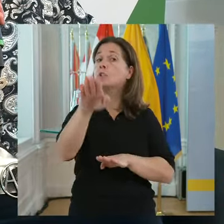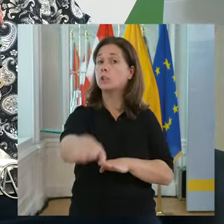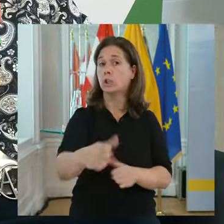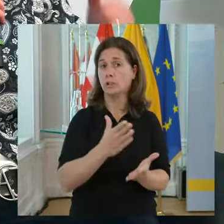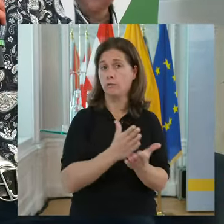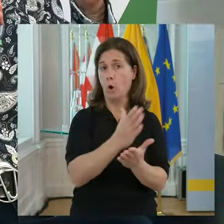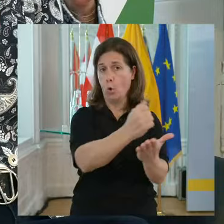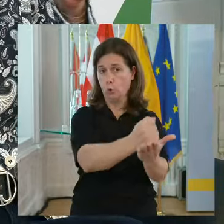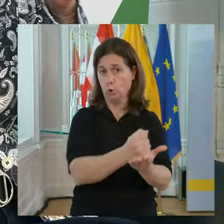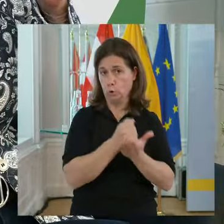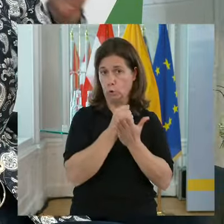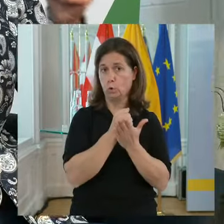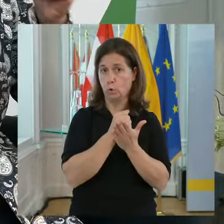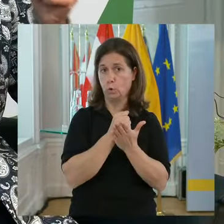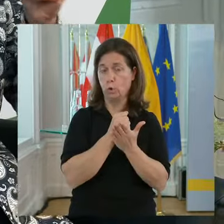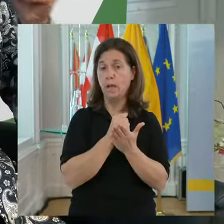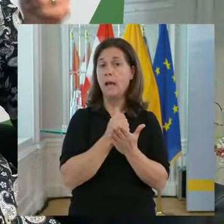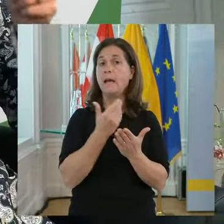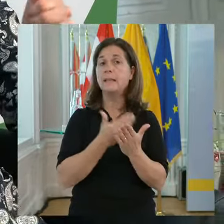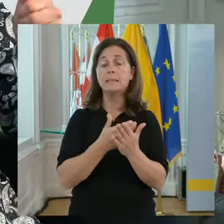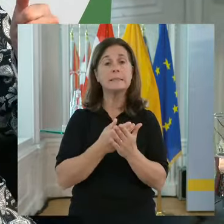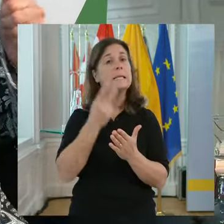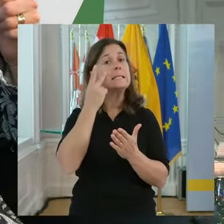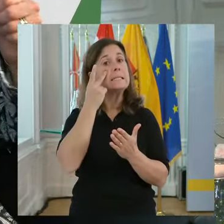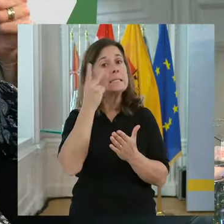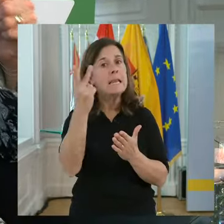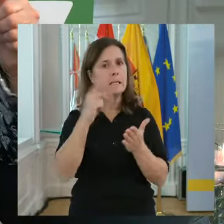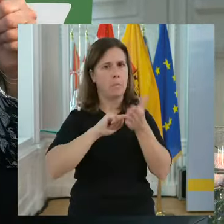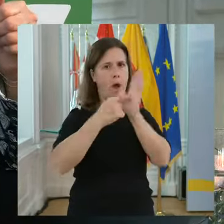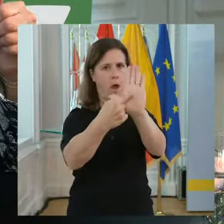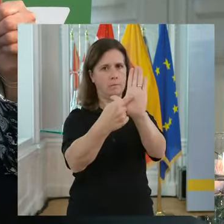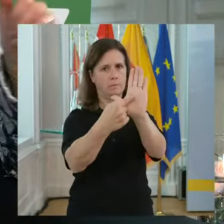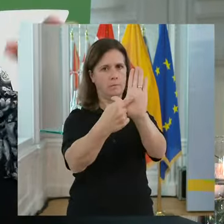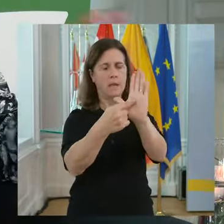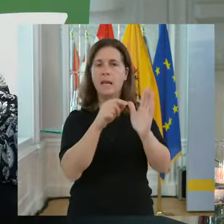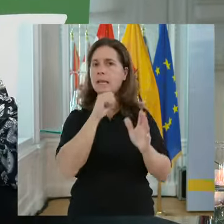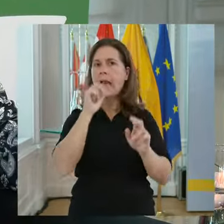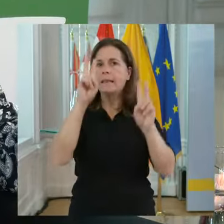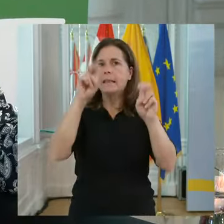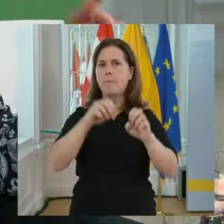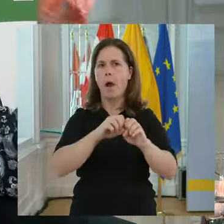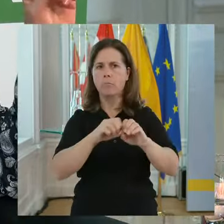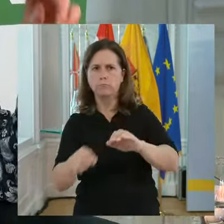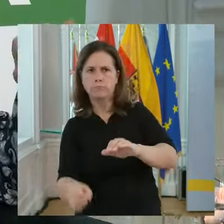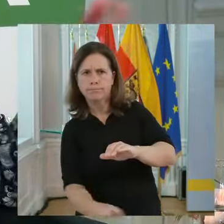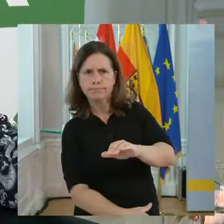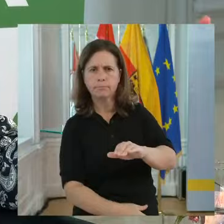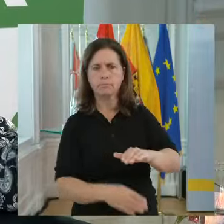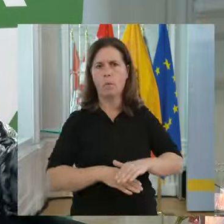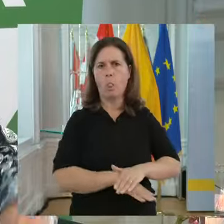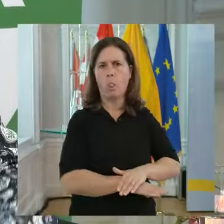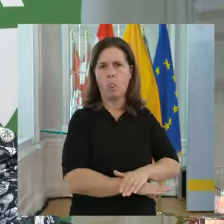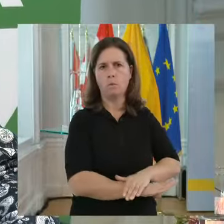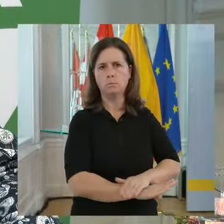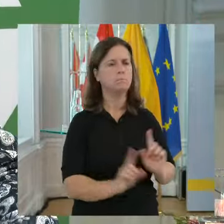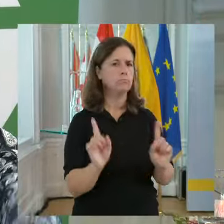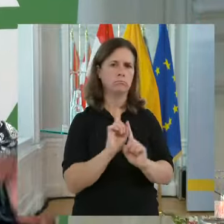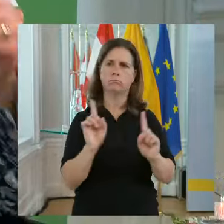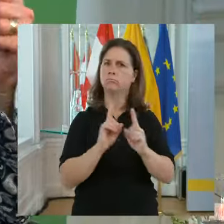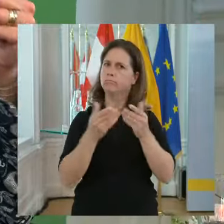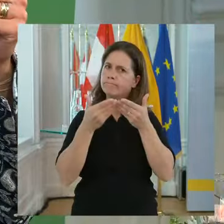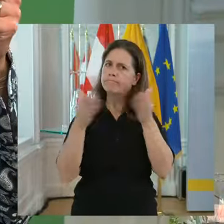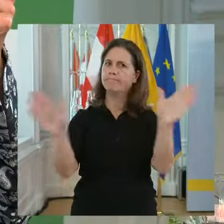Unterstützung, nämlich zum einen das Sichtbarmachen, dass das kein Thema ist, das irgendwo am Rand unter Hochkomma sozusagen